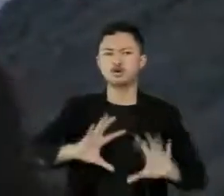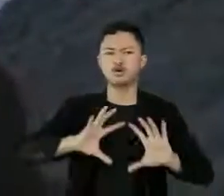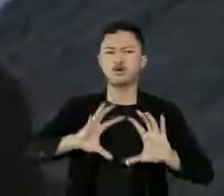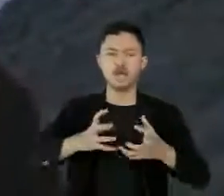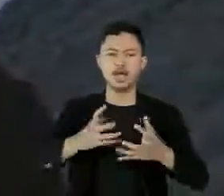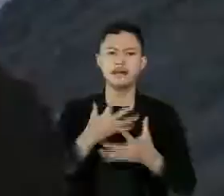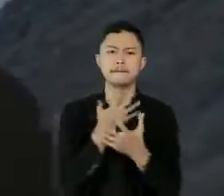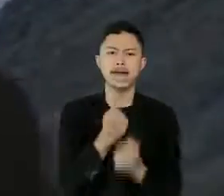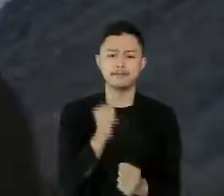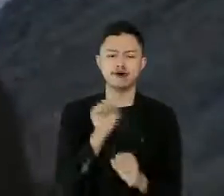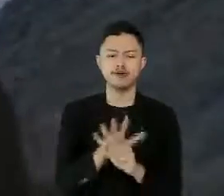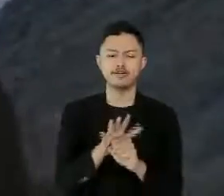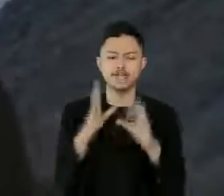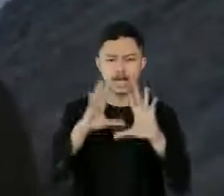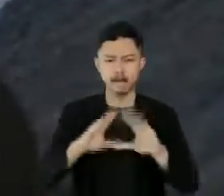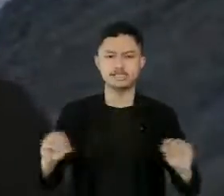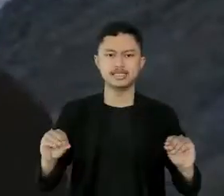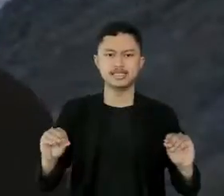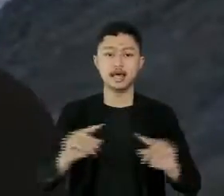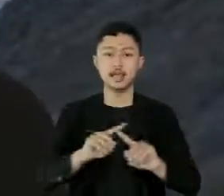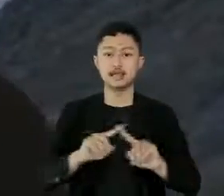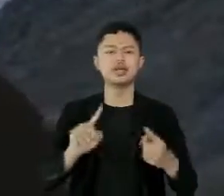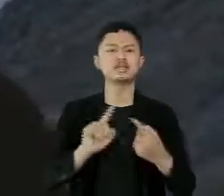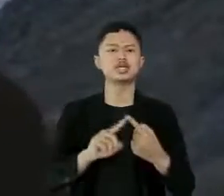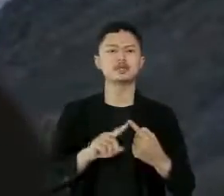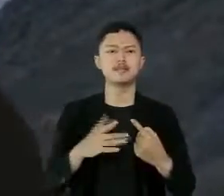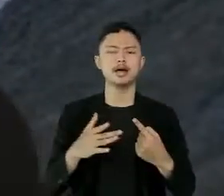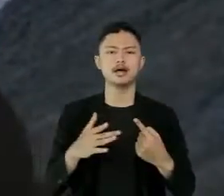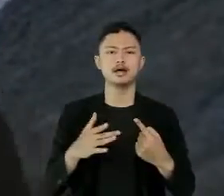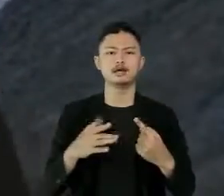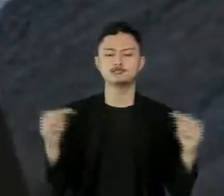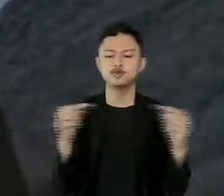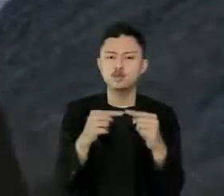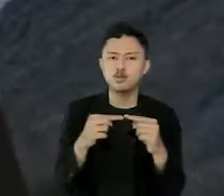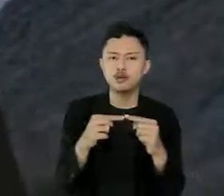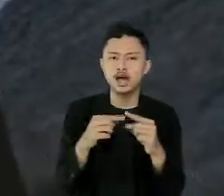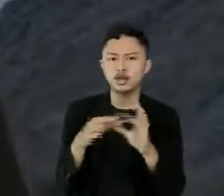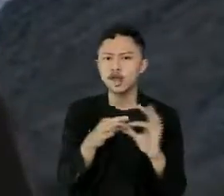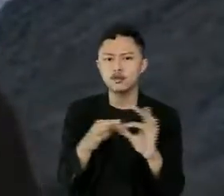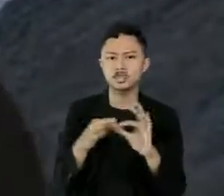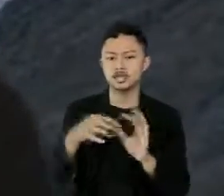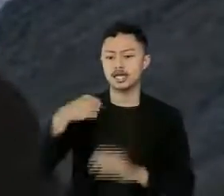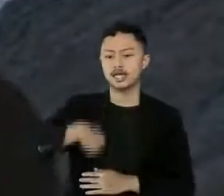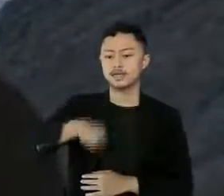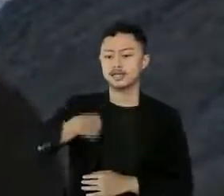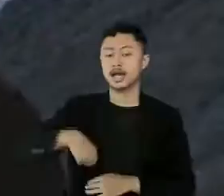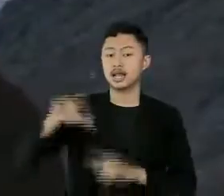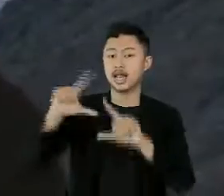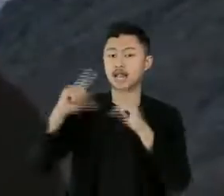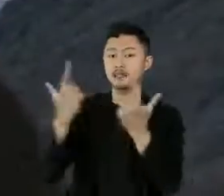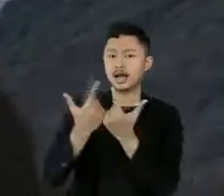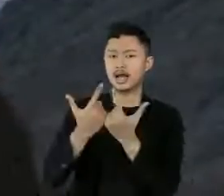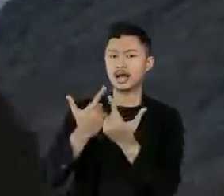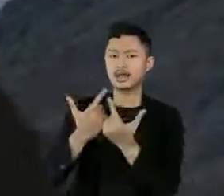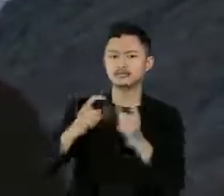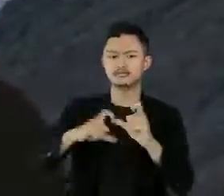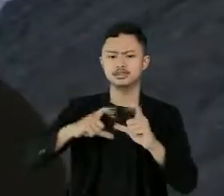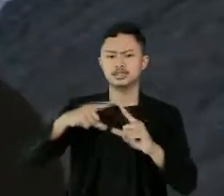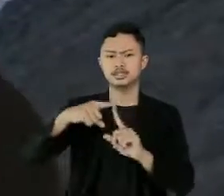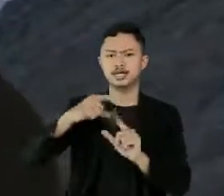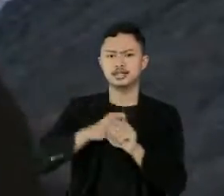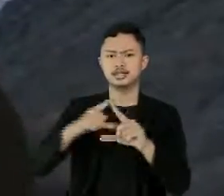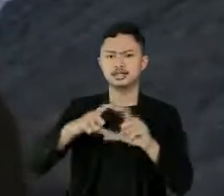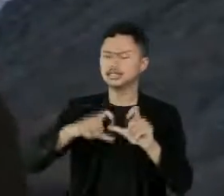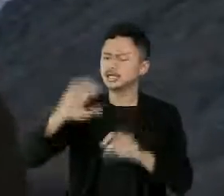sama. Tapi yang paling penting, harapan pertama adalah satu, integrasi, kolaborasi, sinergitas antar kementerian, lembaga, Satgas COVID,